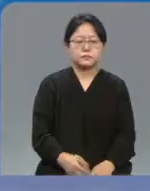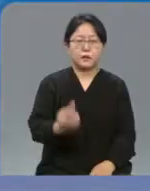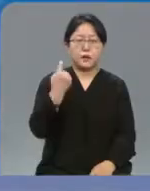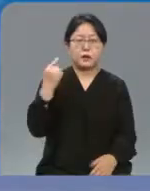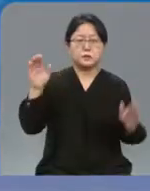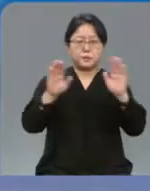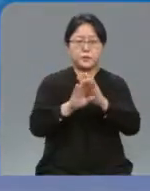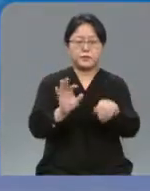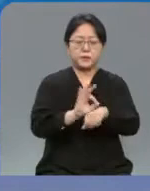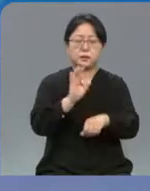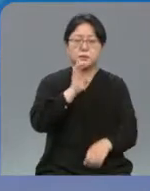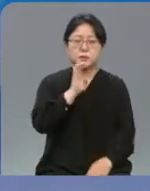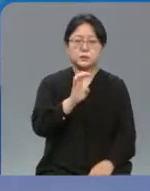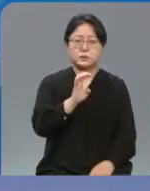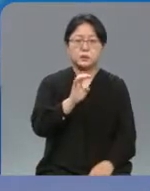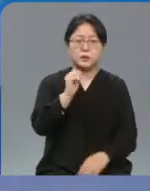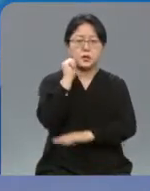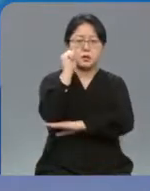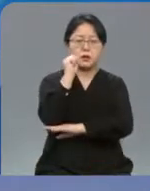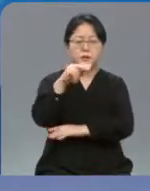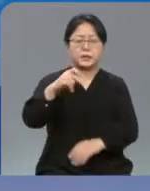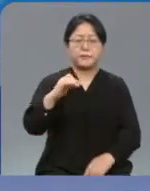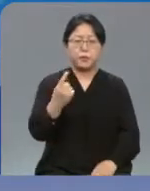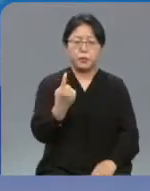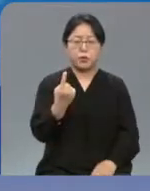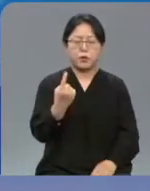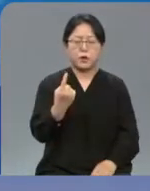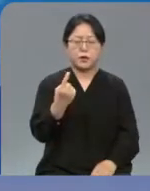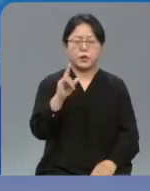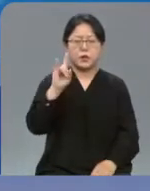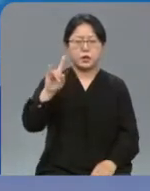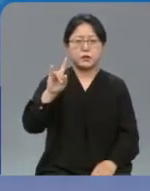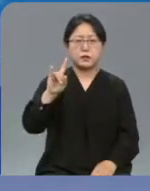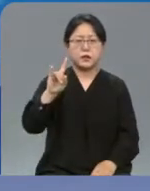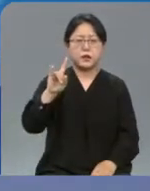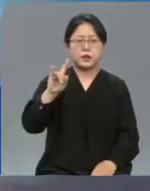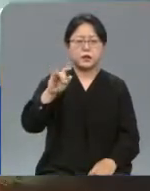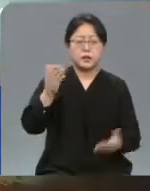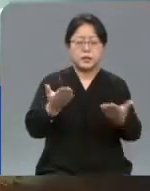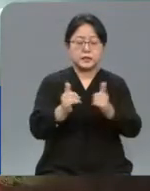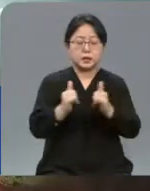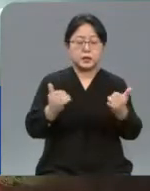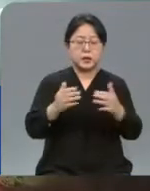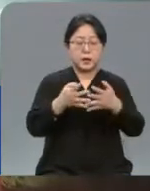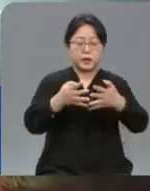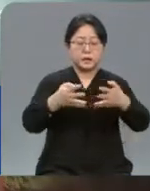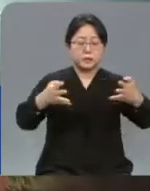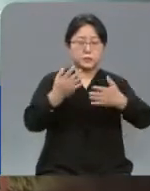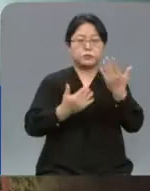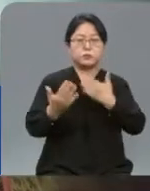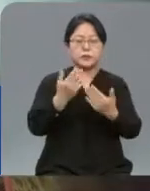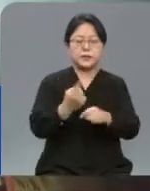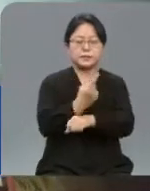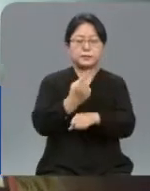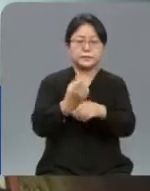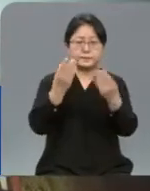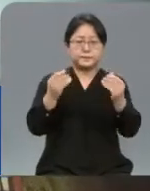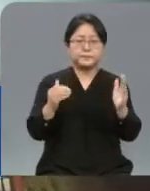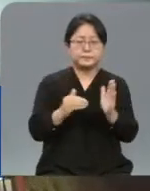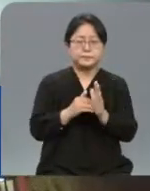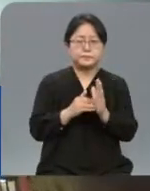어젯밤 10시 40분쯤 영암군 삼호읍 에 있는 현대삼호중공업 사원 아파트 3층에서 불이 나 1시간 만에